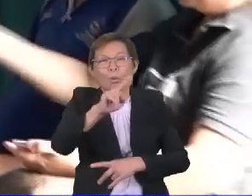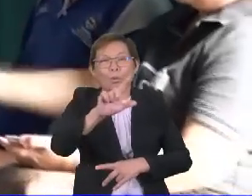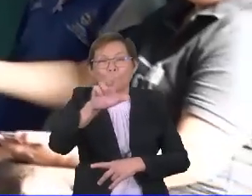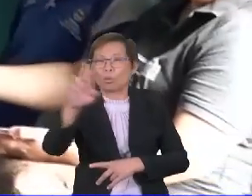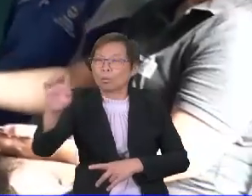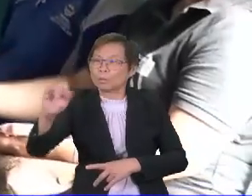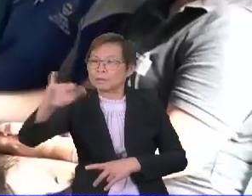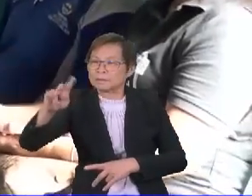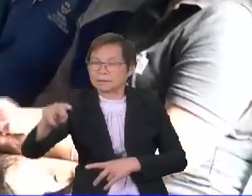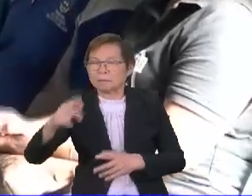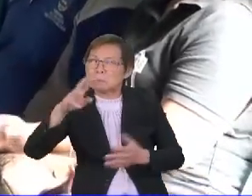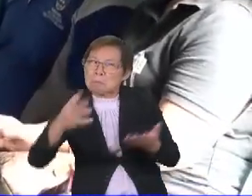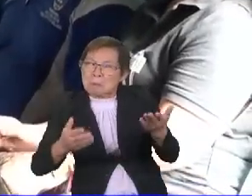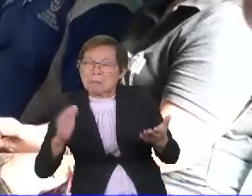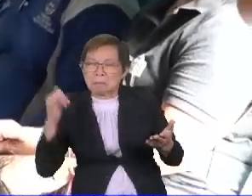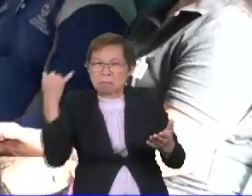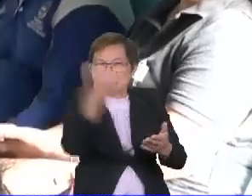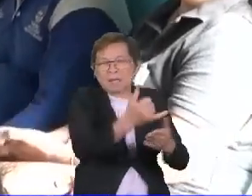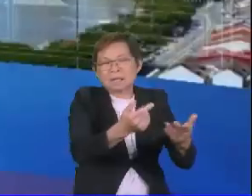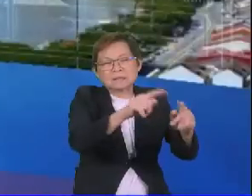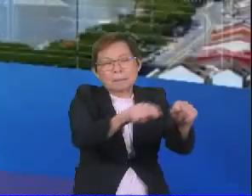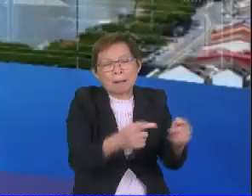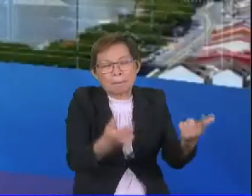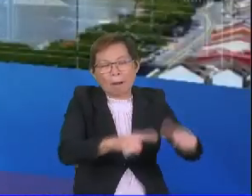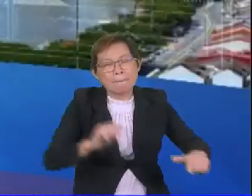akan ke lokasi kejadian itu